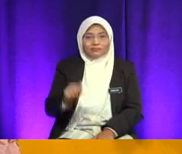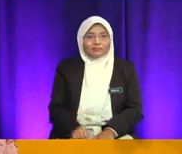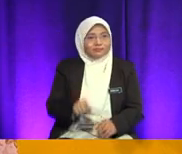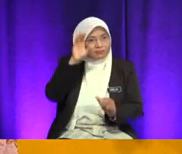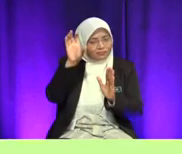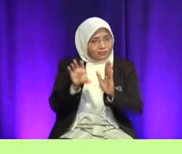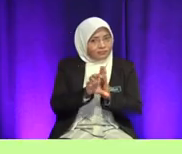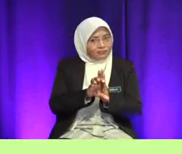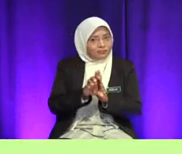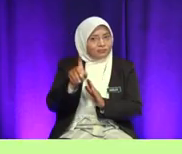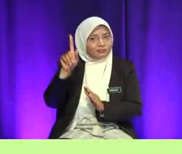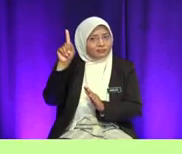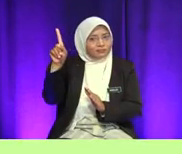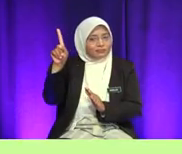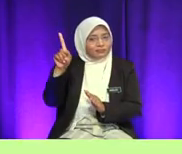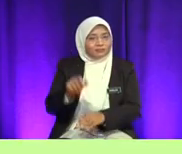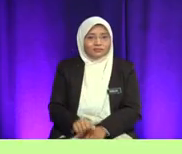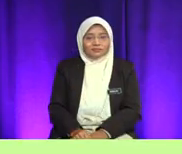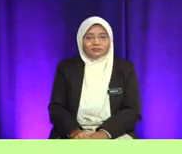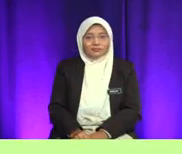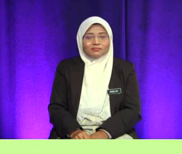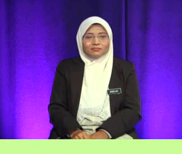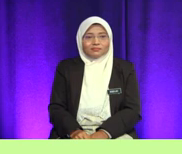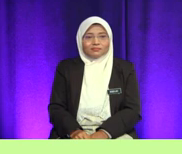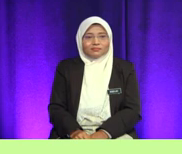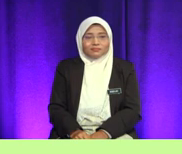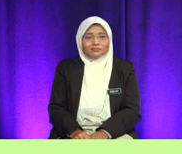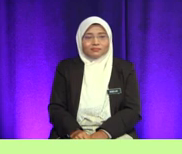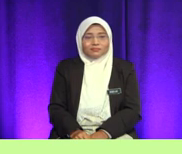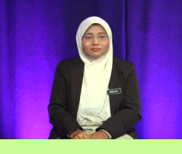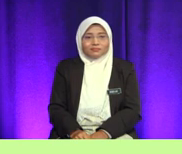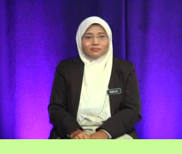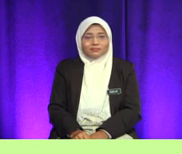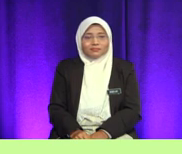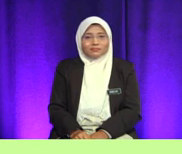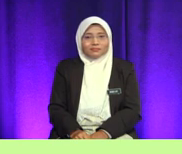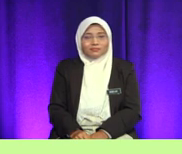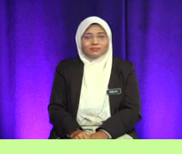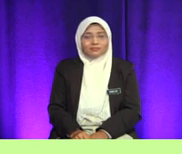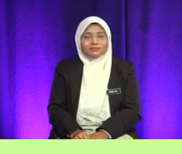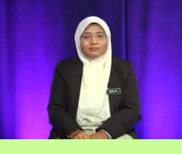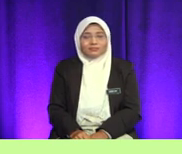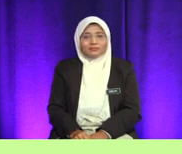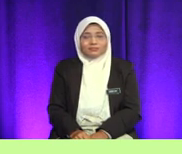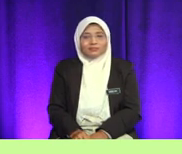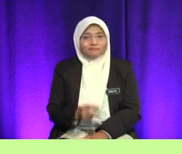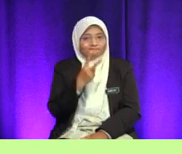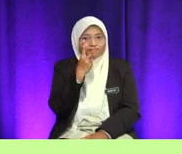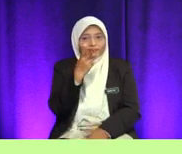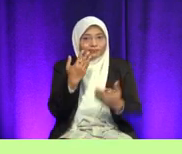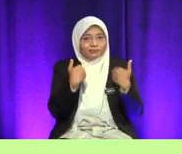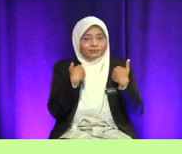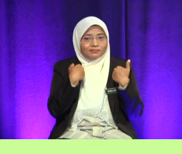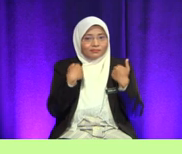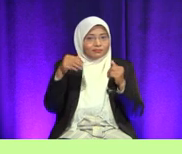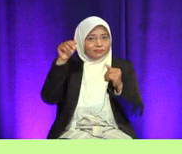merujuk kepada lambang kedaulatan negara Malaysia sejak mencapai kemerdekaan Pada 31 Agus